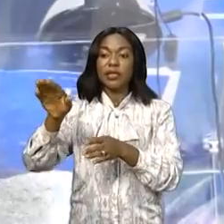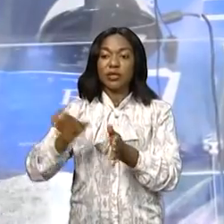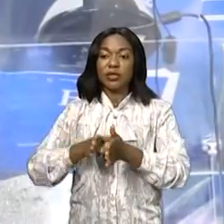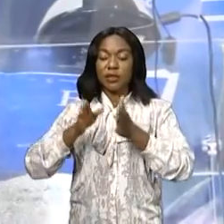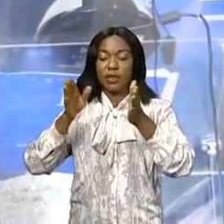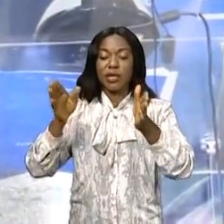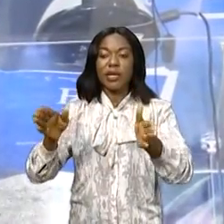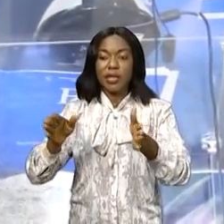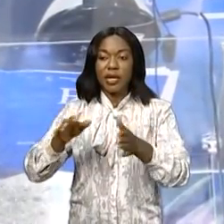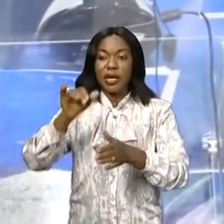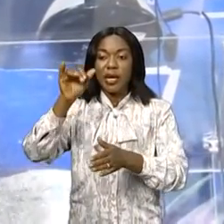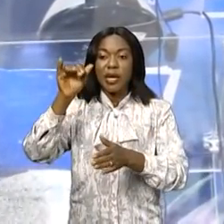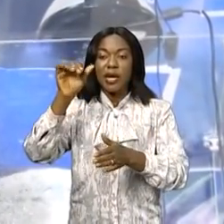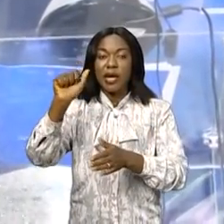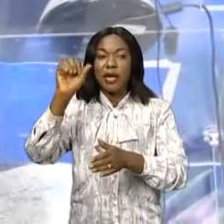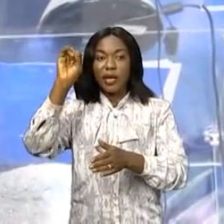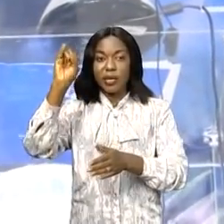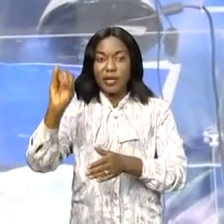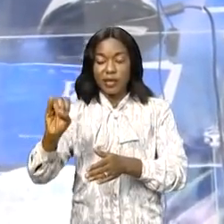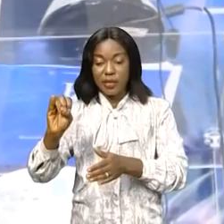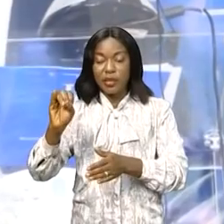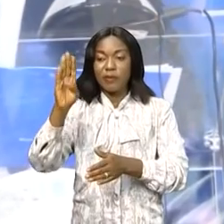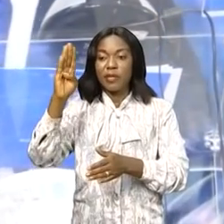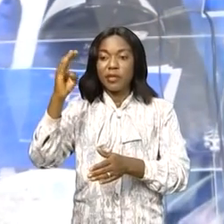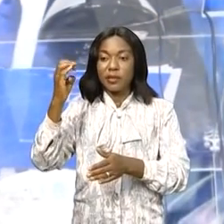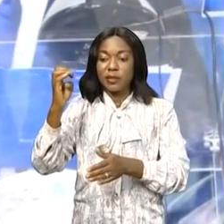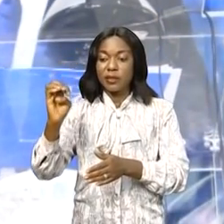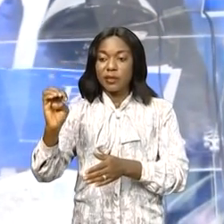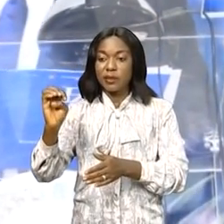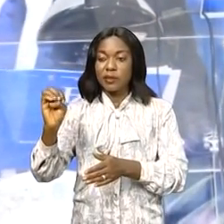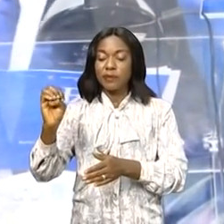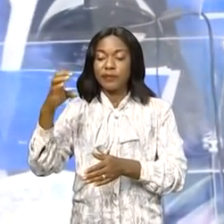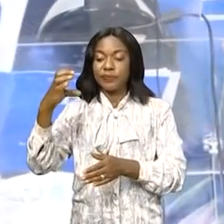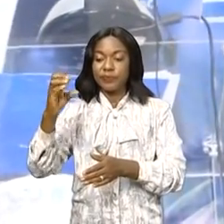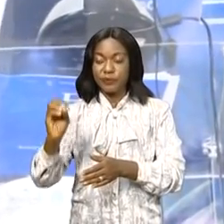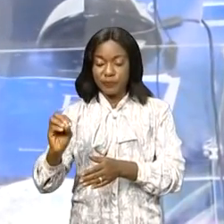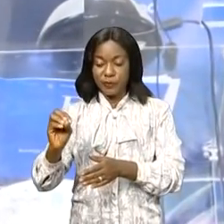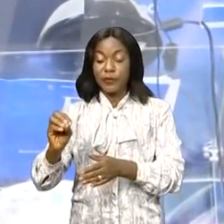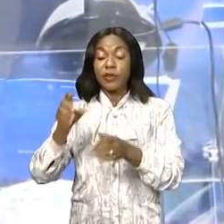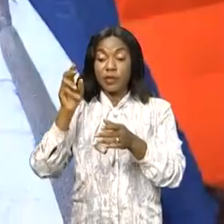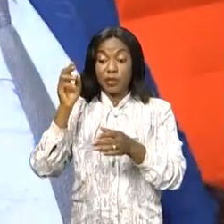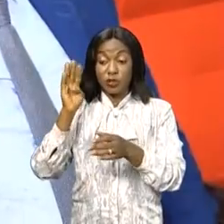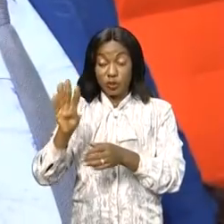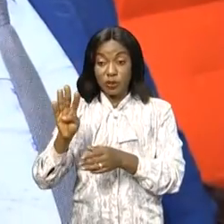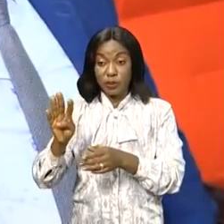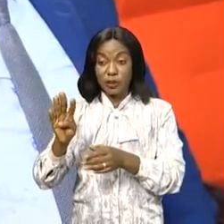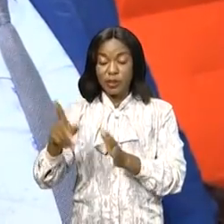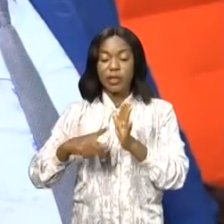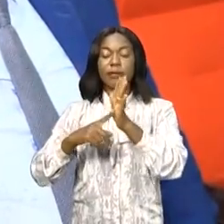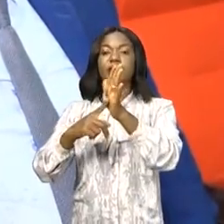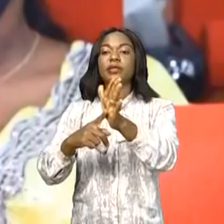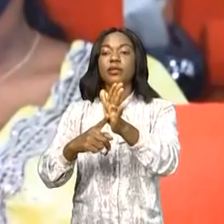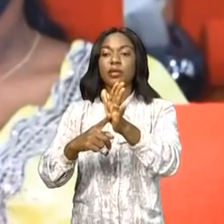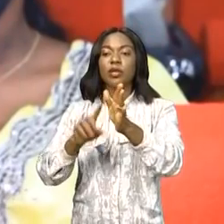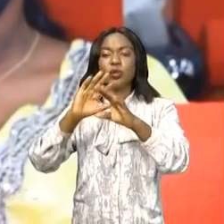'éducation du BSECO, Théophile Matondo, à procéder, ce juge, le 15 avril 2021, à la présentation